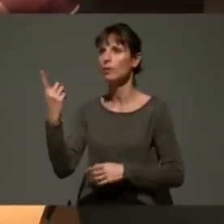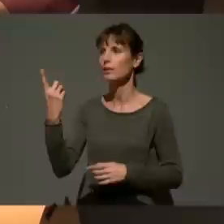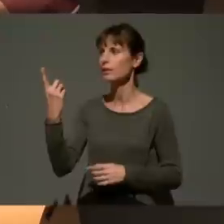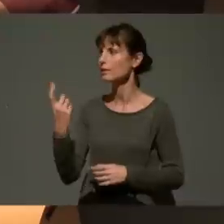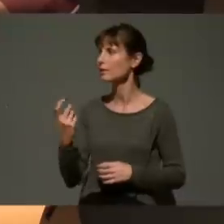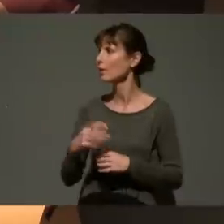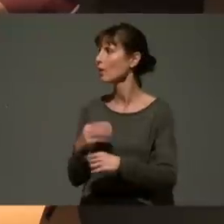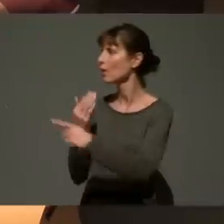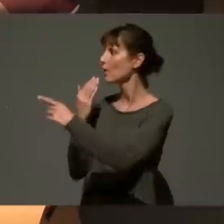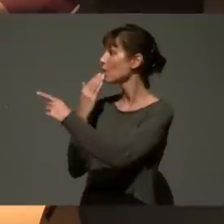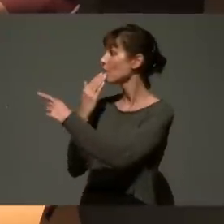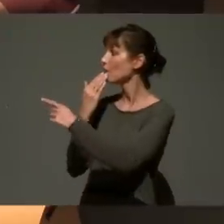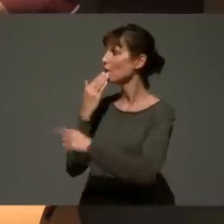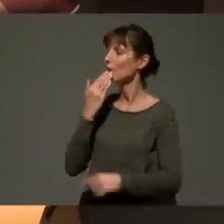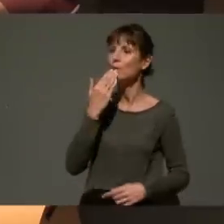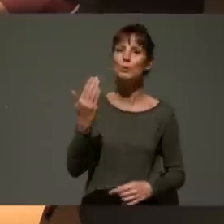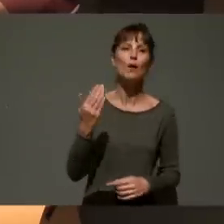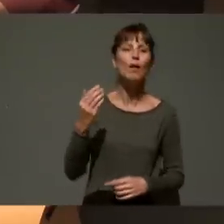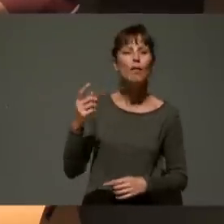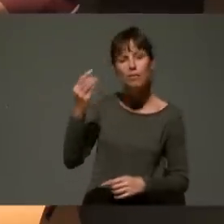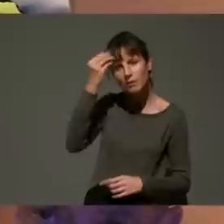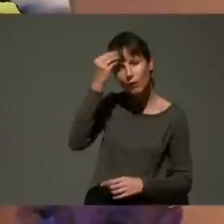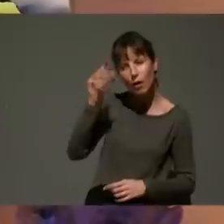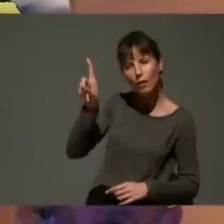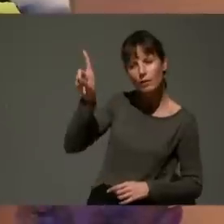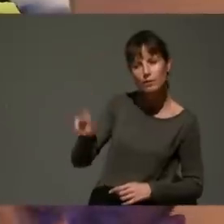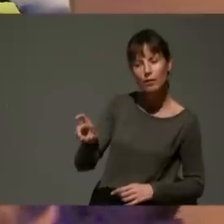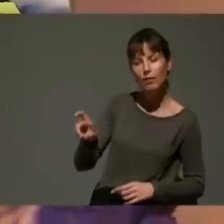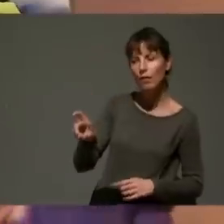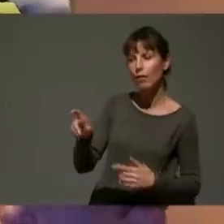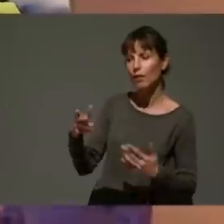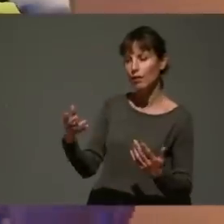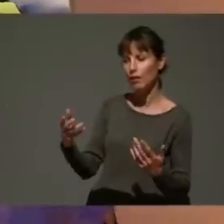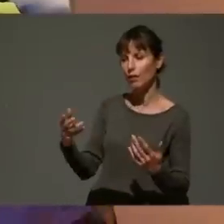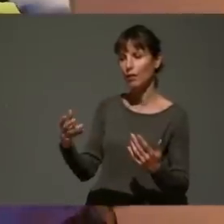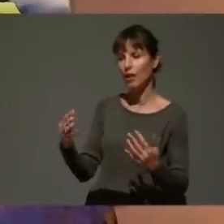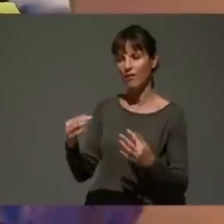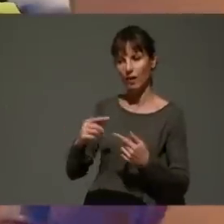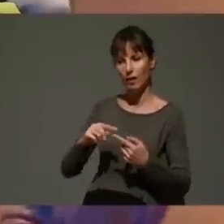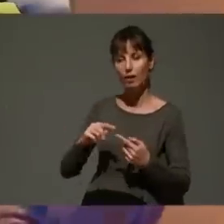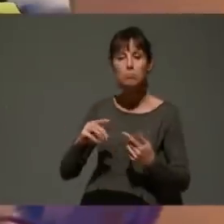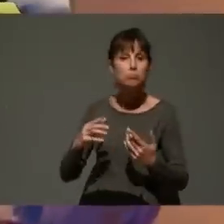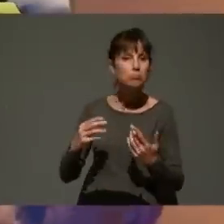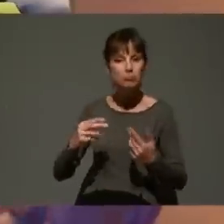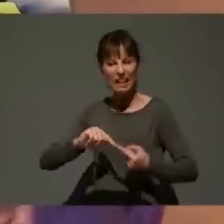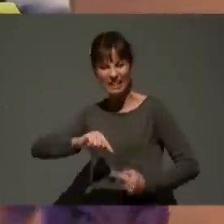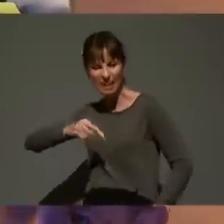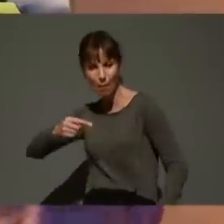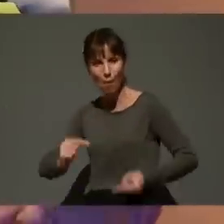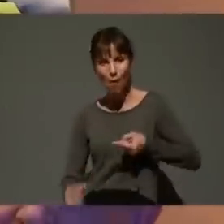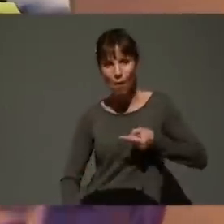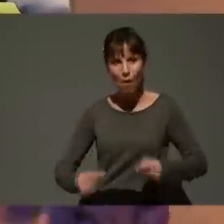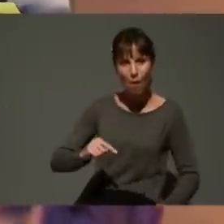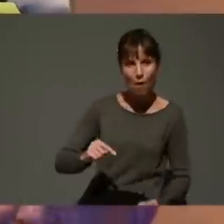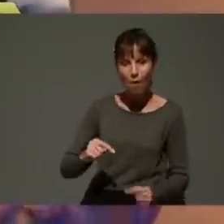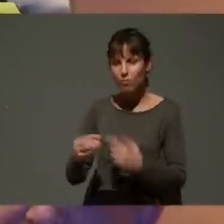Bonsoir. Bonsoir. Moi, je voulais juste savoir la tendance actuelle par rapport aux étirements. À quel moment est-ce qu'il faut les faire